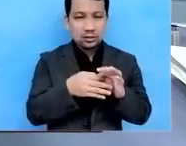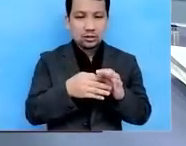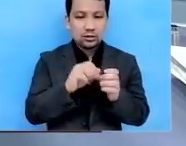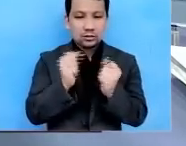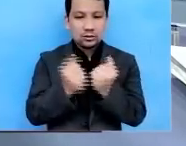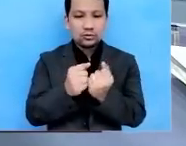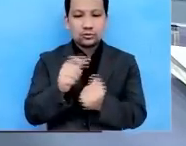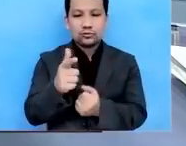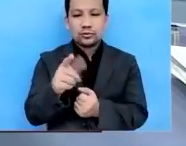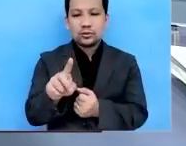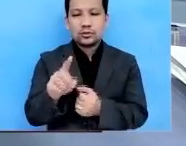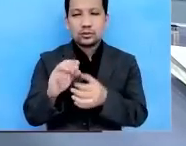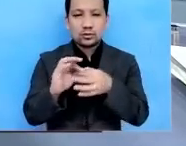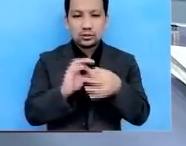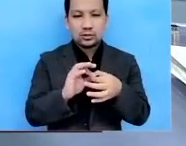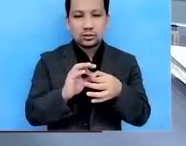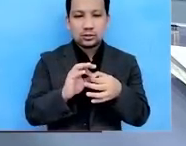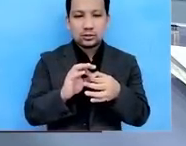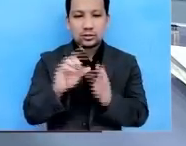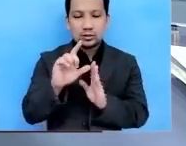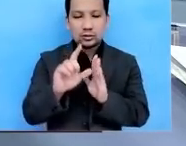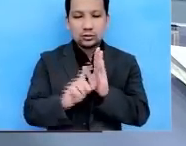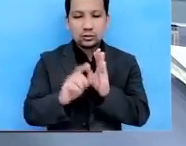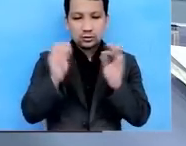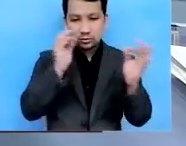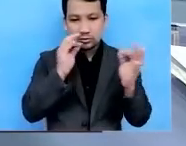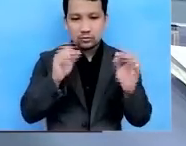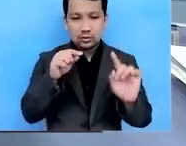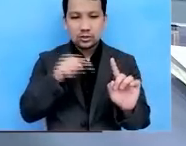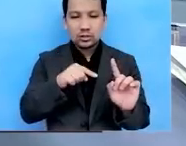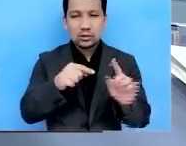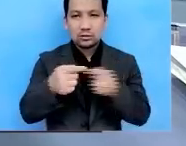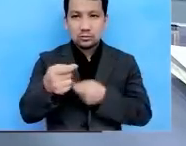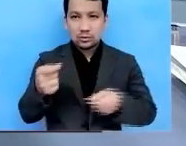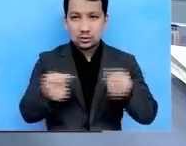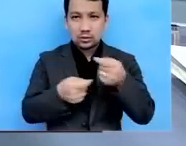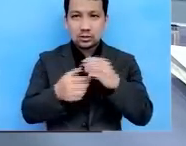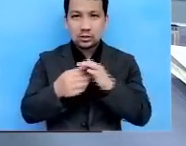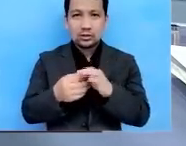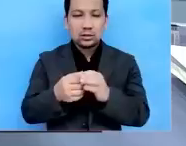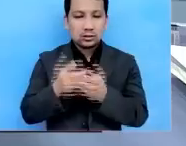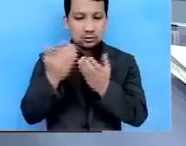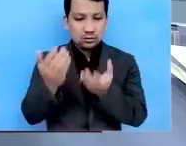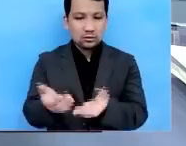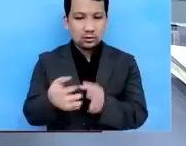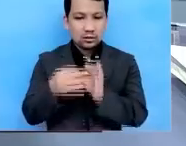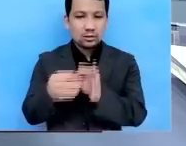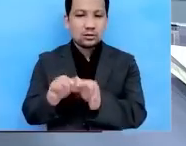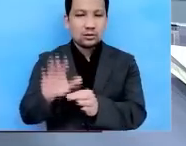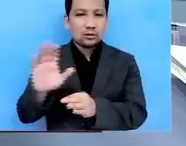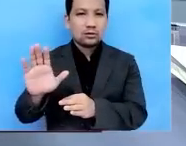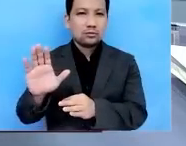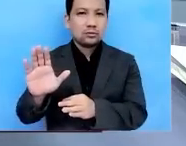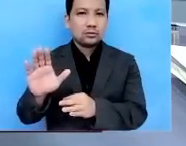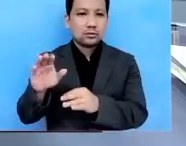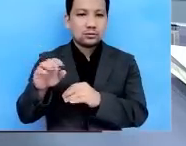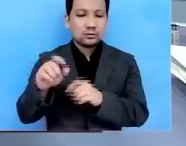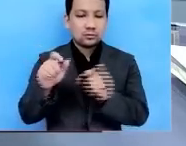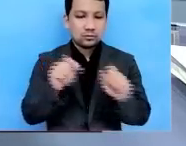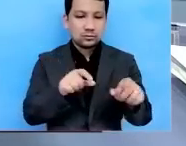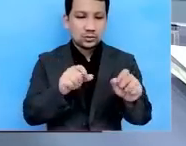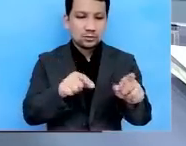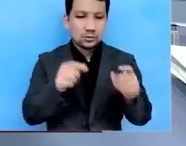ng Dangerous Drugs Act, kung saan ang conspiracy to trade illegal drugs ay kasing bigat na rin ng mismong pangangalakal ng illegal na